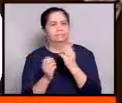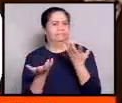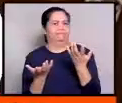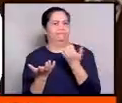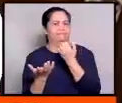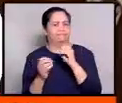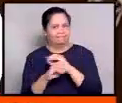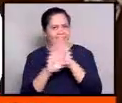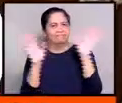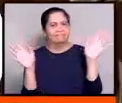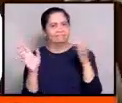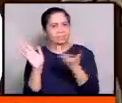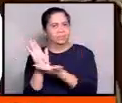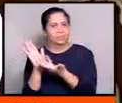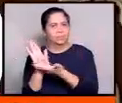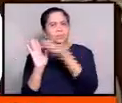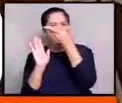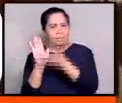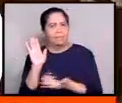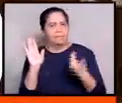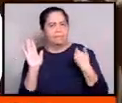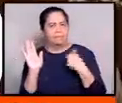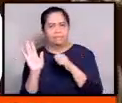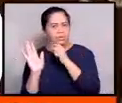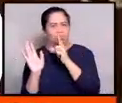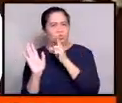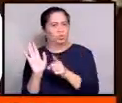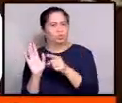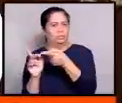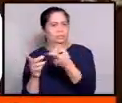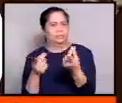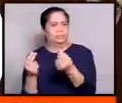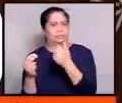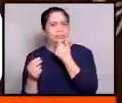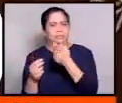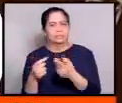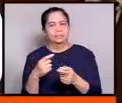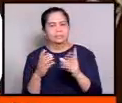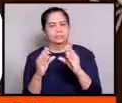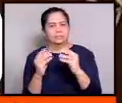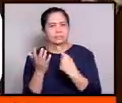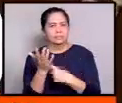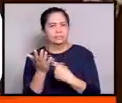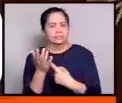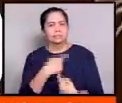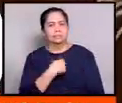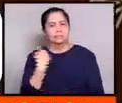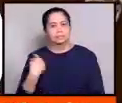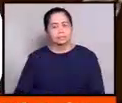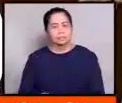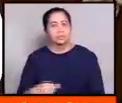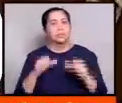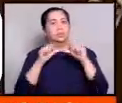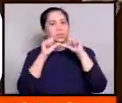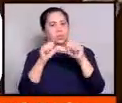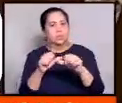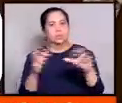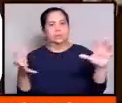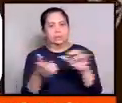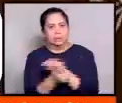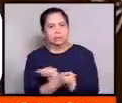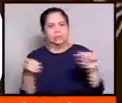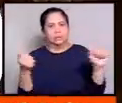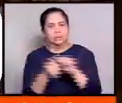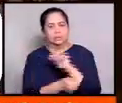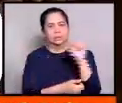malinaw ang pruweba ngayon na hindi tumutupad doon sa sinasabing usapan na yon ng China. Patuloy nilang sinisira